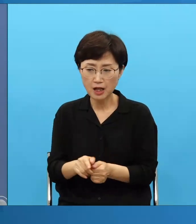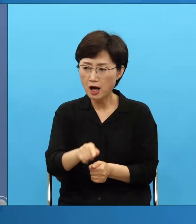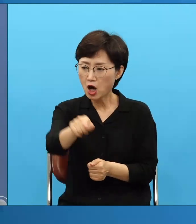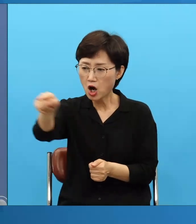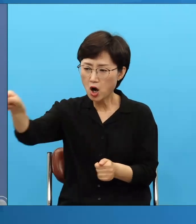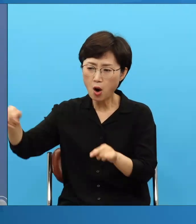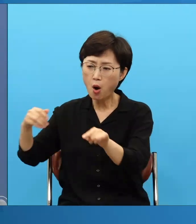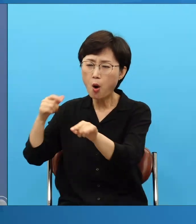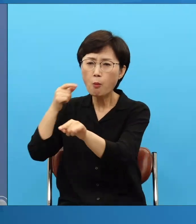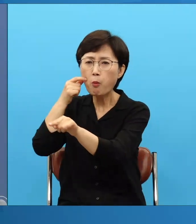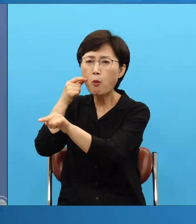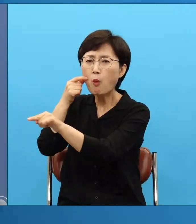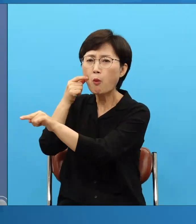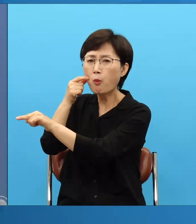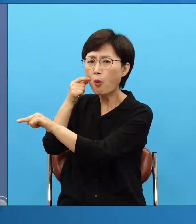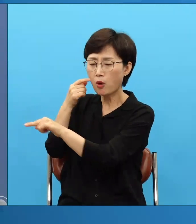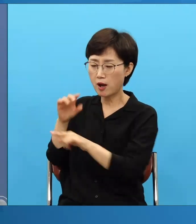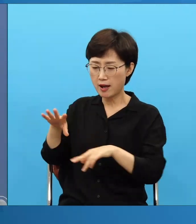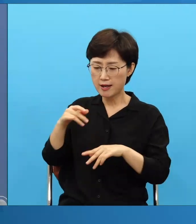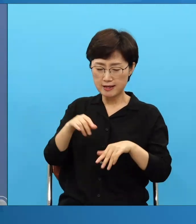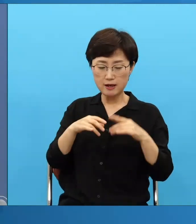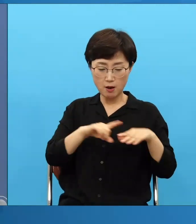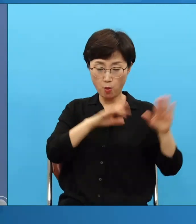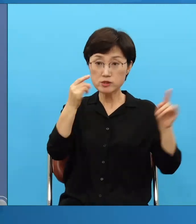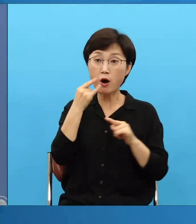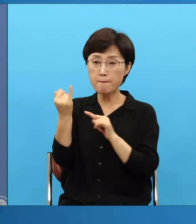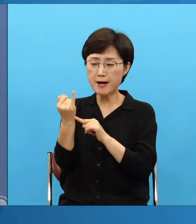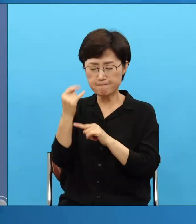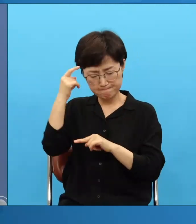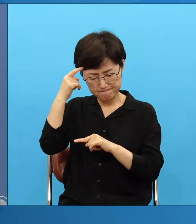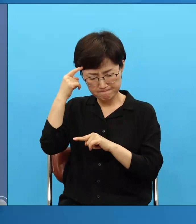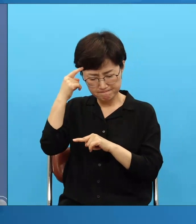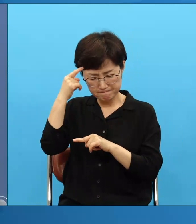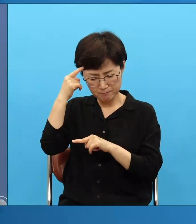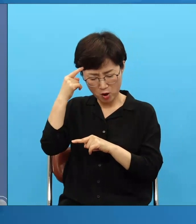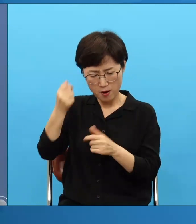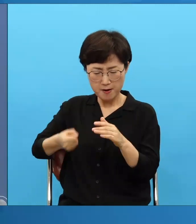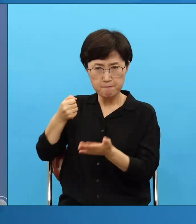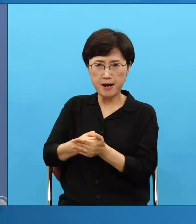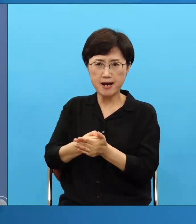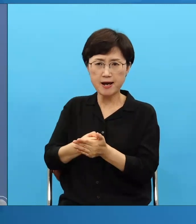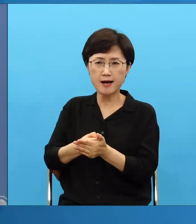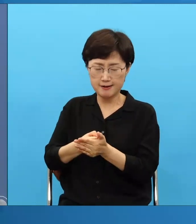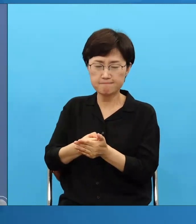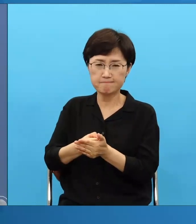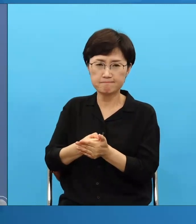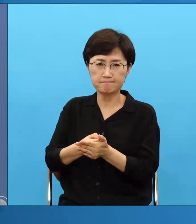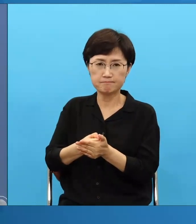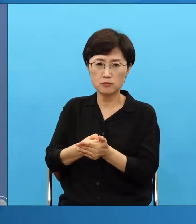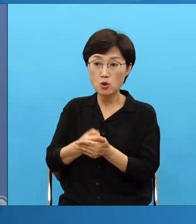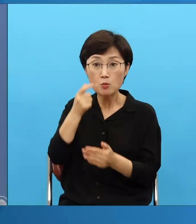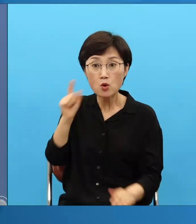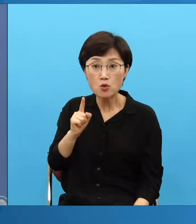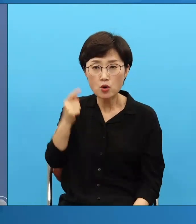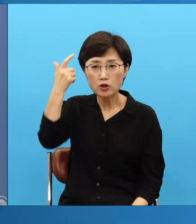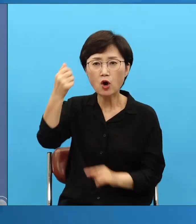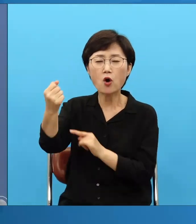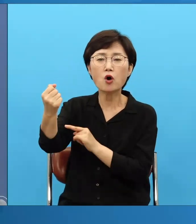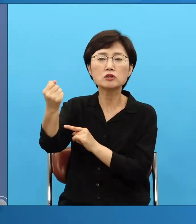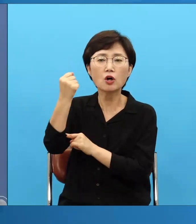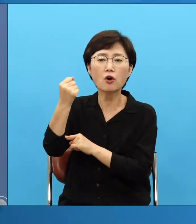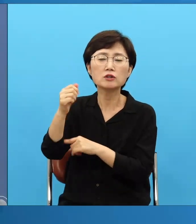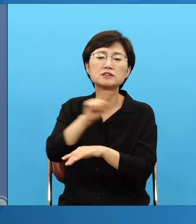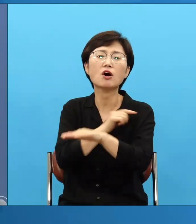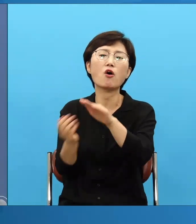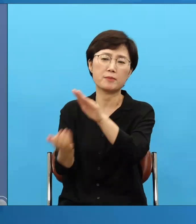못하는 것을 응답으로 딱 찾아냈다니까요. She discovered this answer that nobody else could 이게 even think 영적 of. 서밋입니다. That is a spiritual 그 증거를 summit. 붙잡는 거예요. And she held